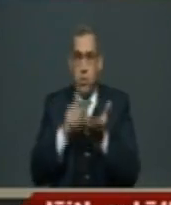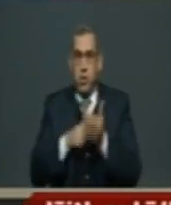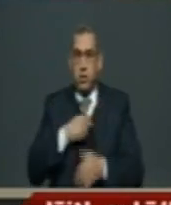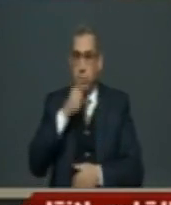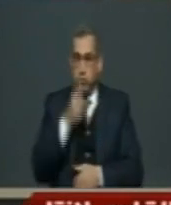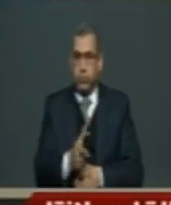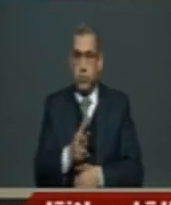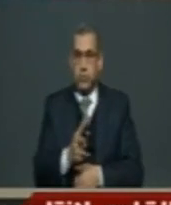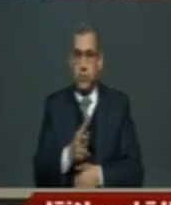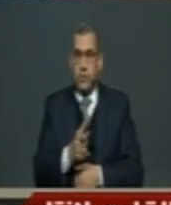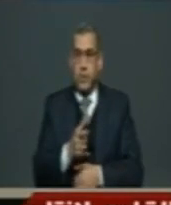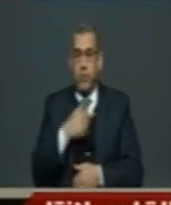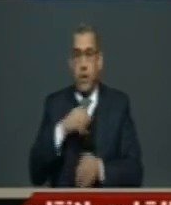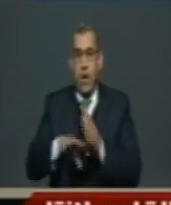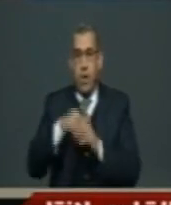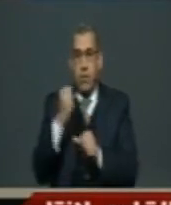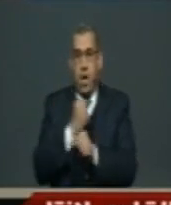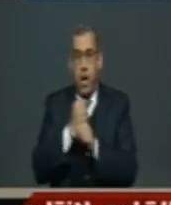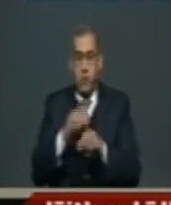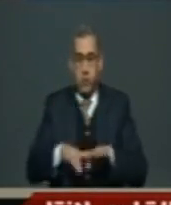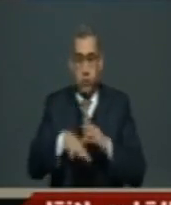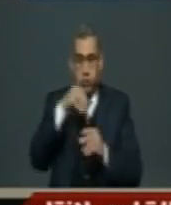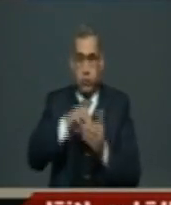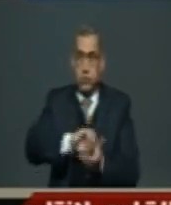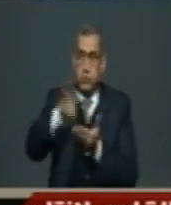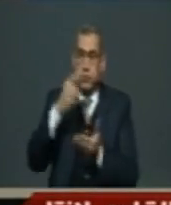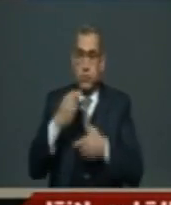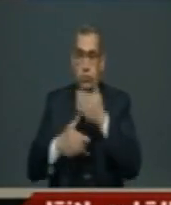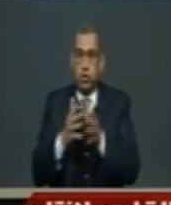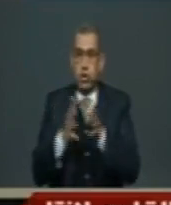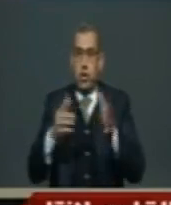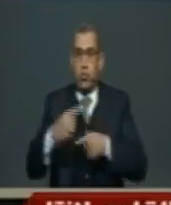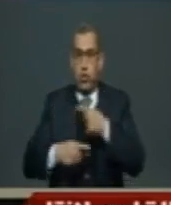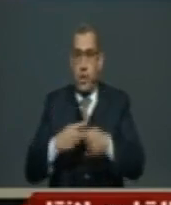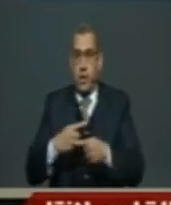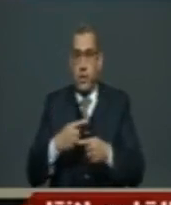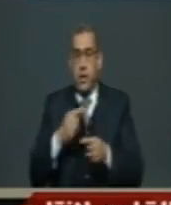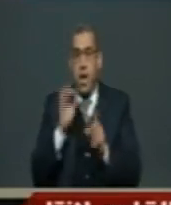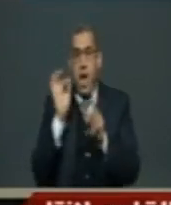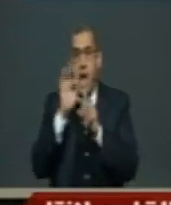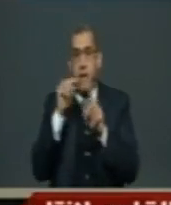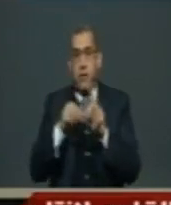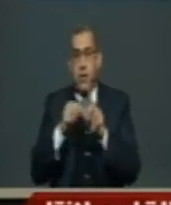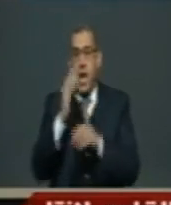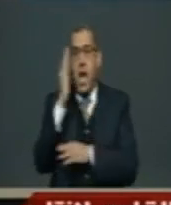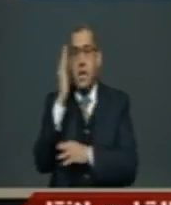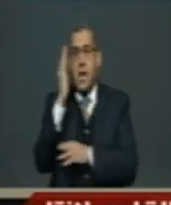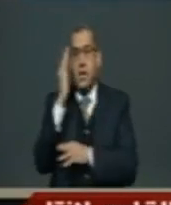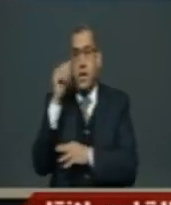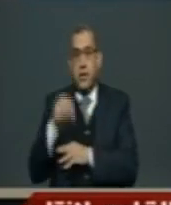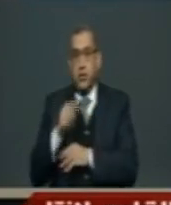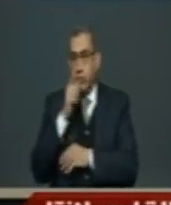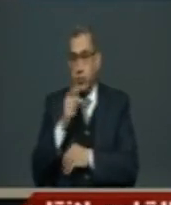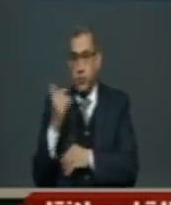ما نستطيع أن نصدره هيكون في زيادة مستمرة. النقطة الأساسية في ذلك، أنا بتكلم من